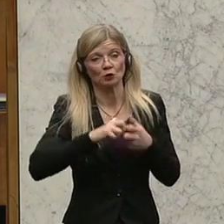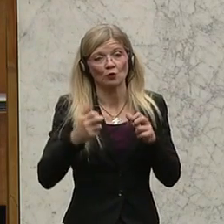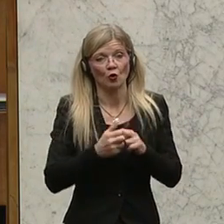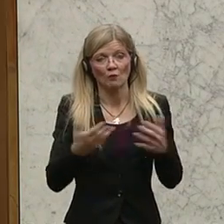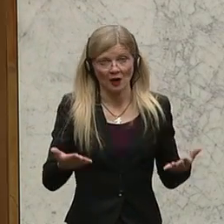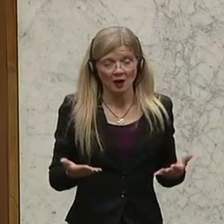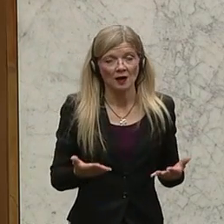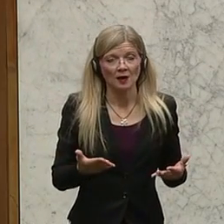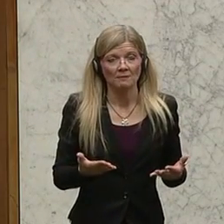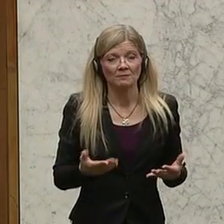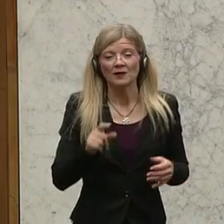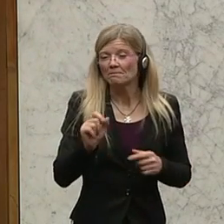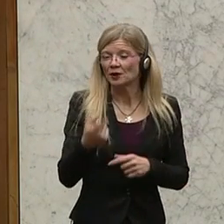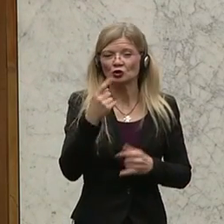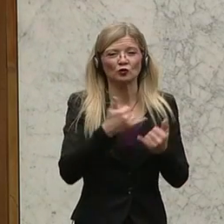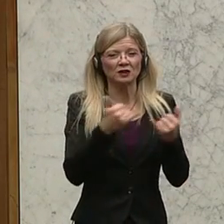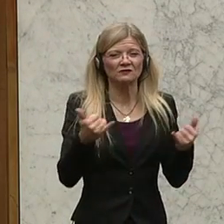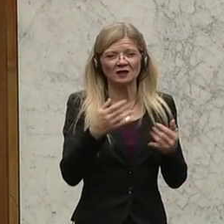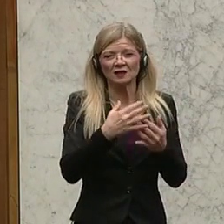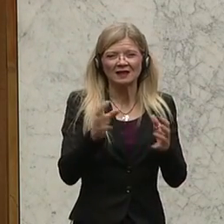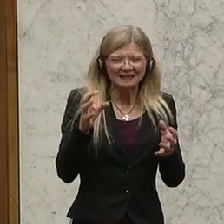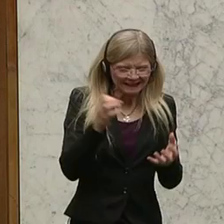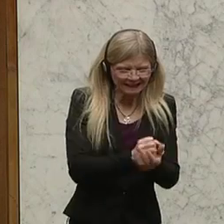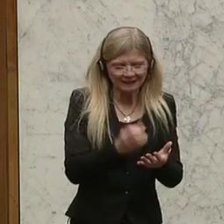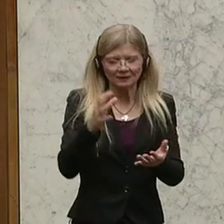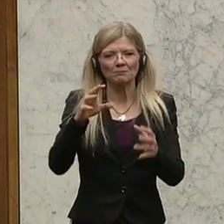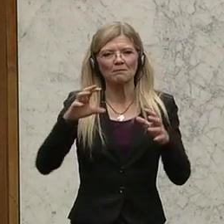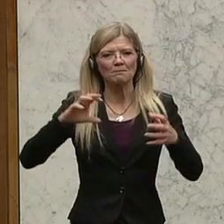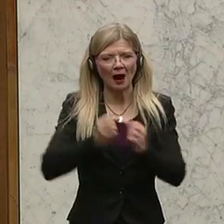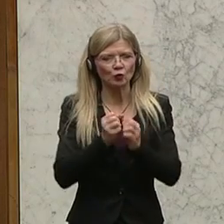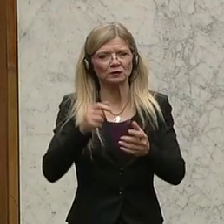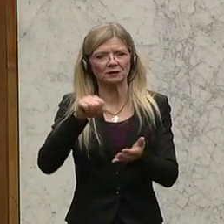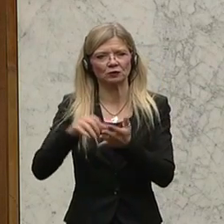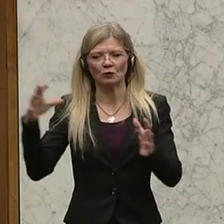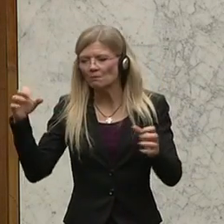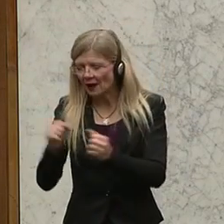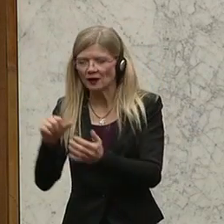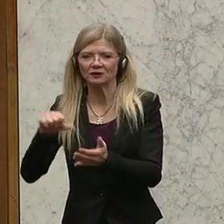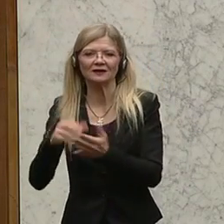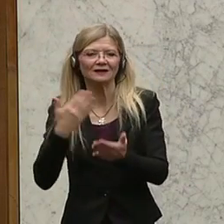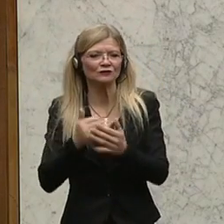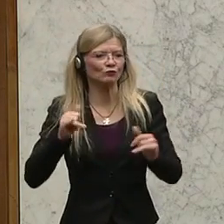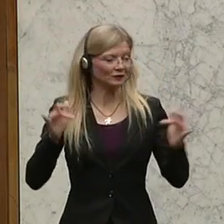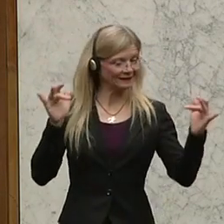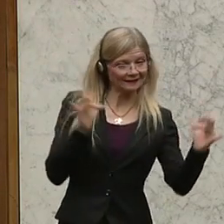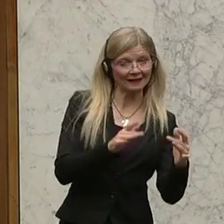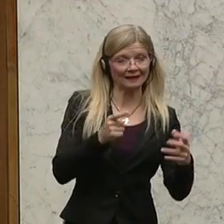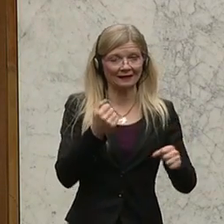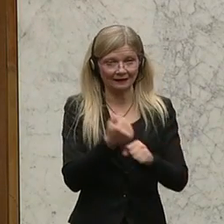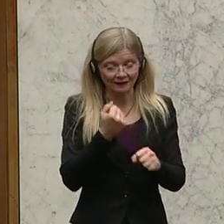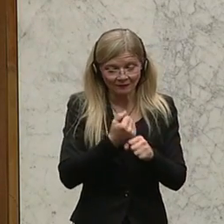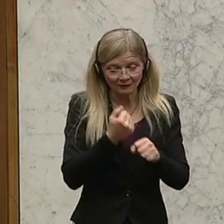die Speckgürtel, um die Ballungszentren herum. Deswegen gilt es hier dagegen zu halten und mit dem Masterplan für